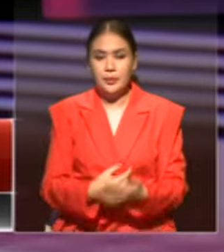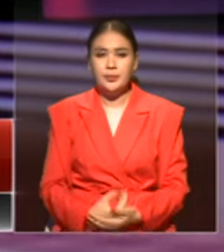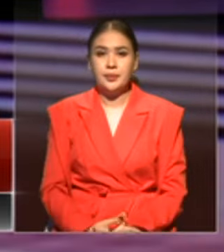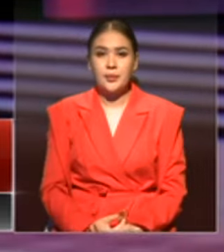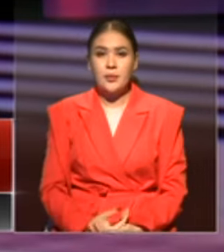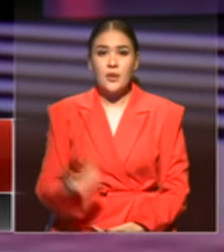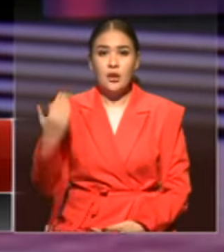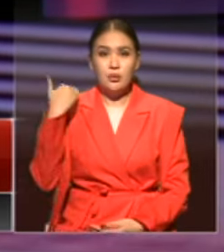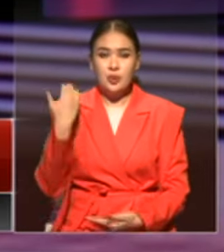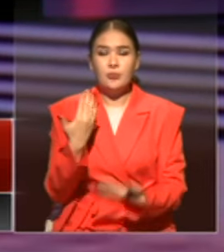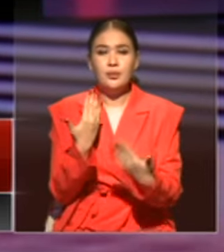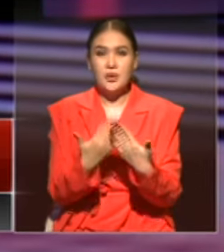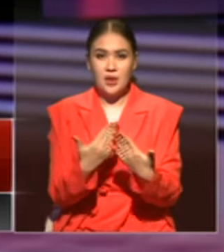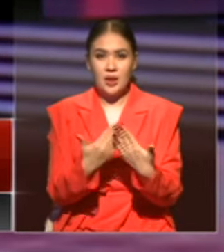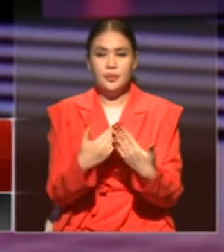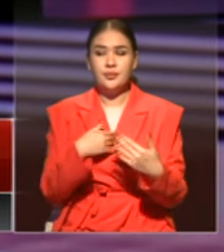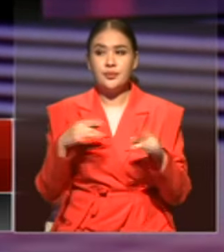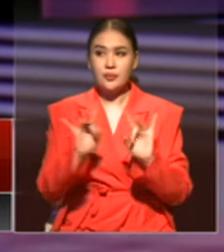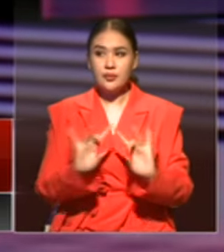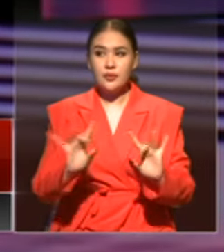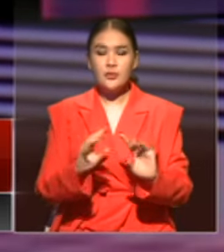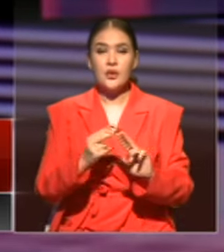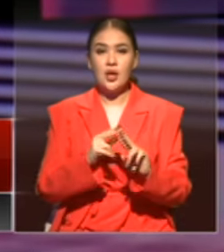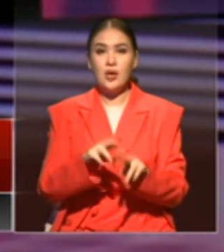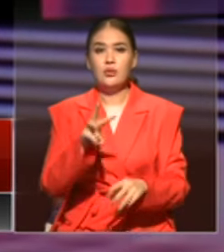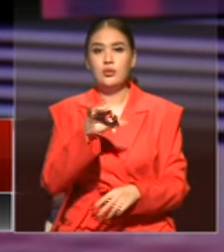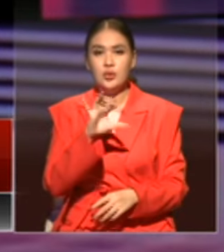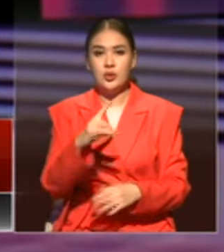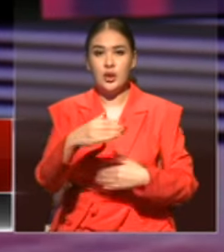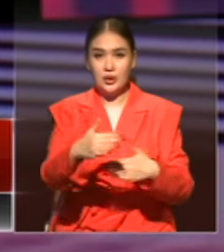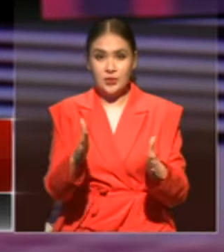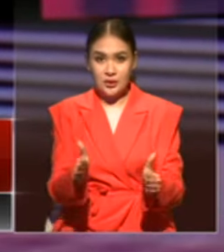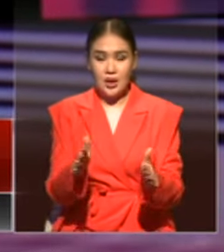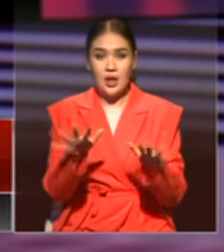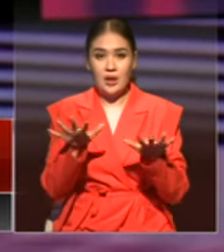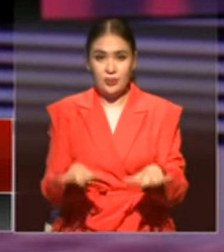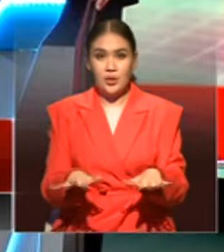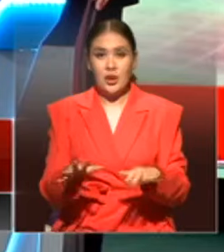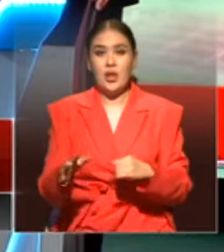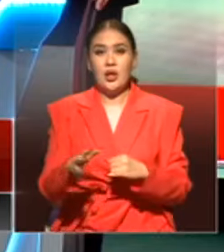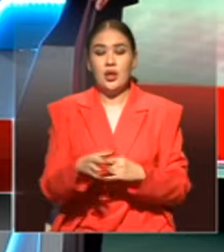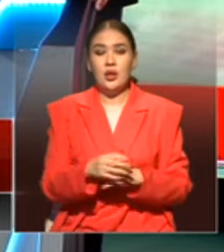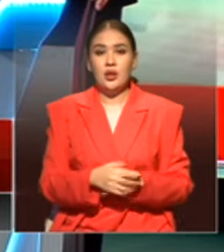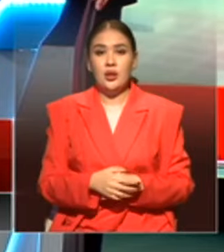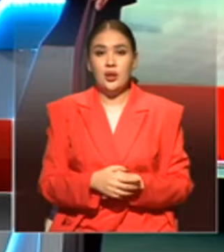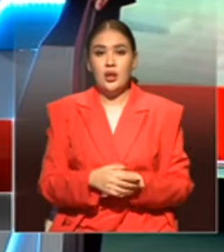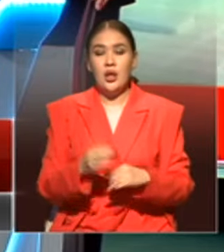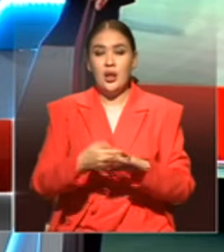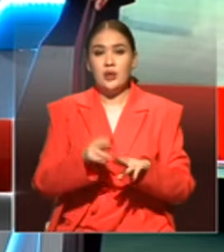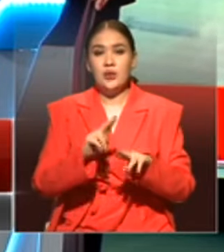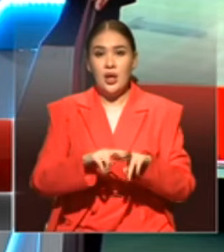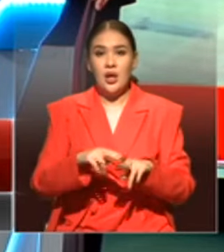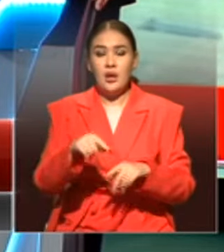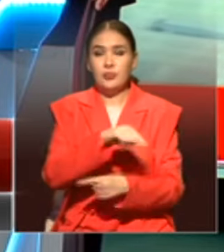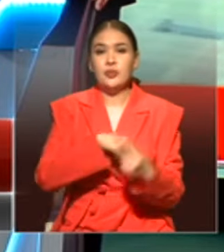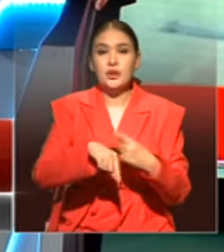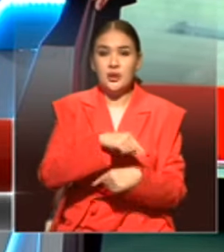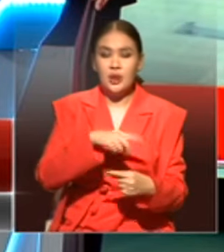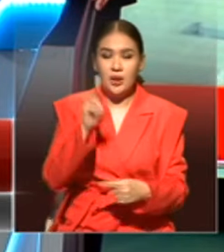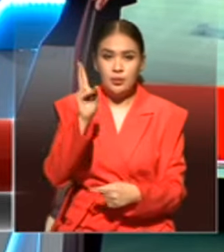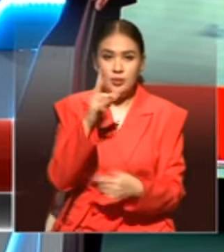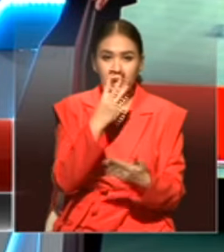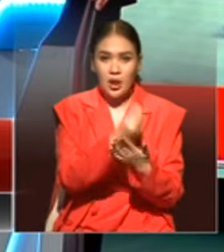бір кішкене ғана мысал келтірейін. Мысал үшін жаңа қоқыс жәшіктері тұратын жер басқа бір кәсіпорынның болмаса